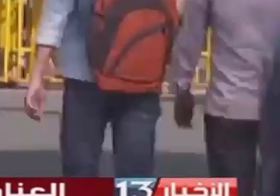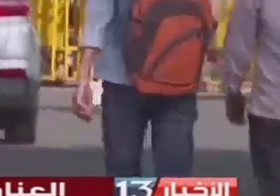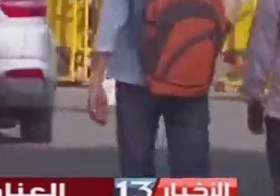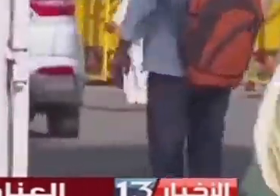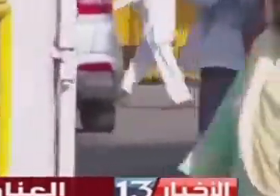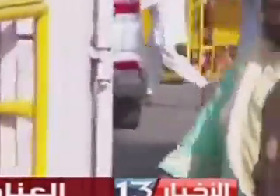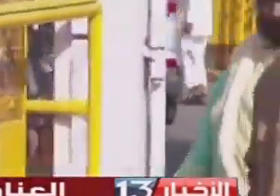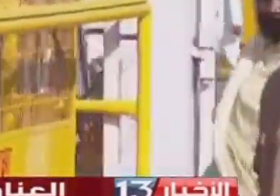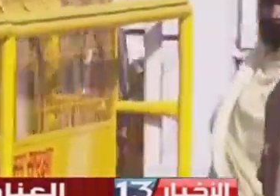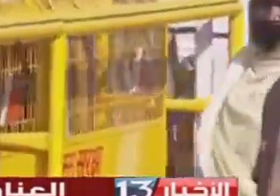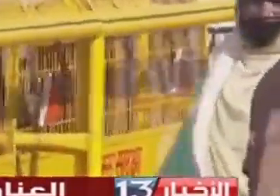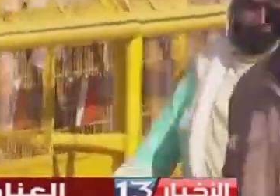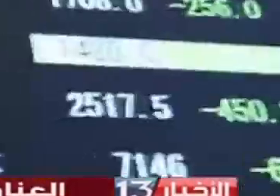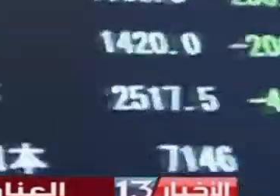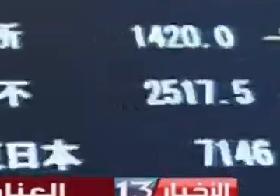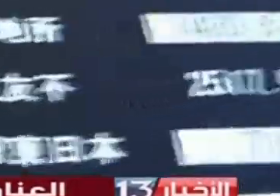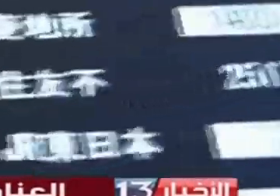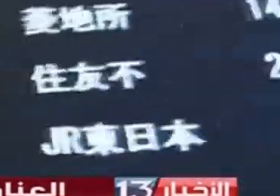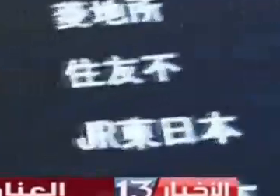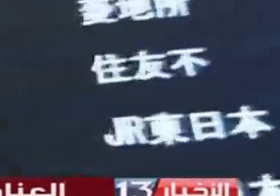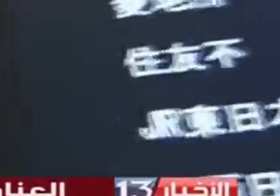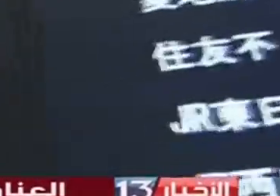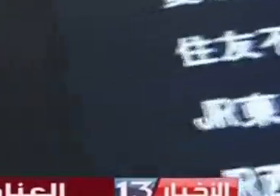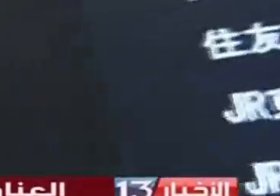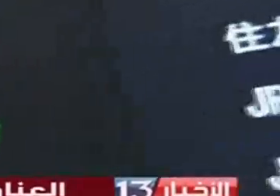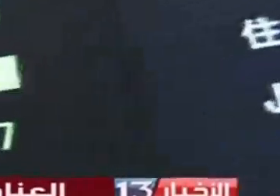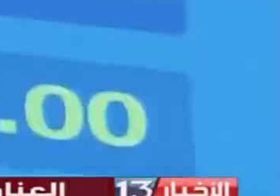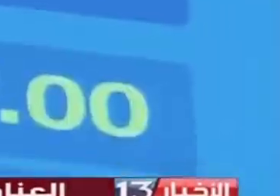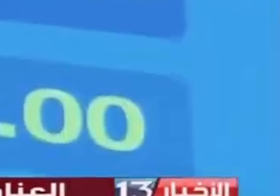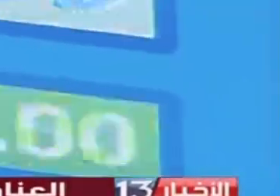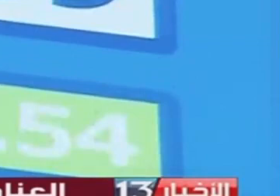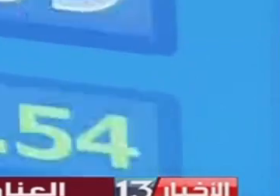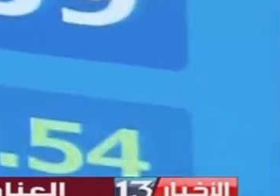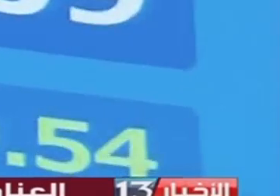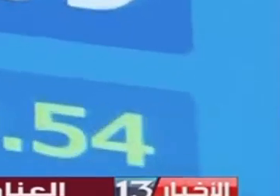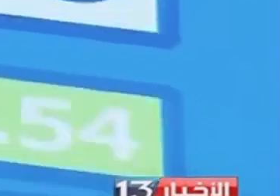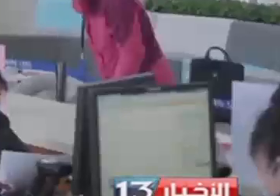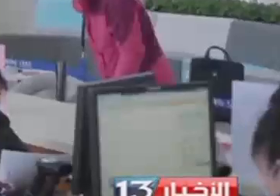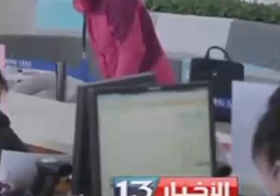عن مائه الف عبر العالم منحت الان ان يتسبب في انهيار الاسواق الماليه العالميه